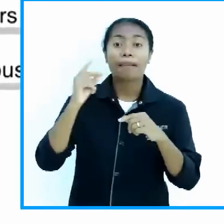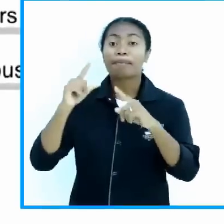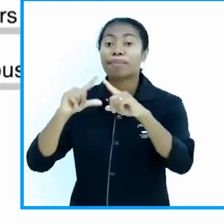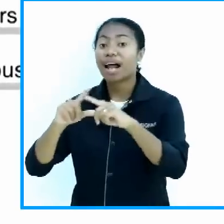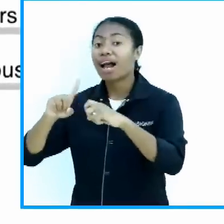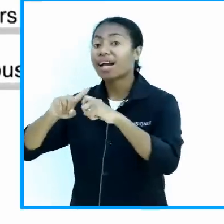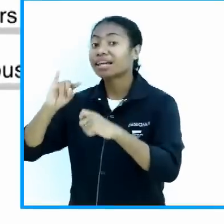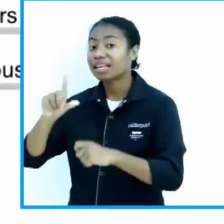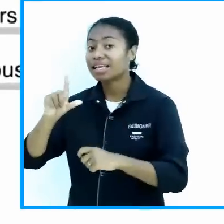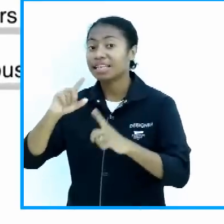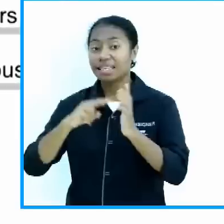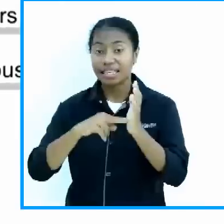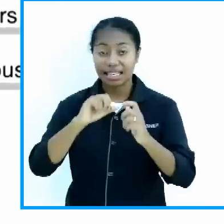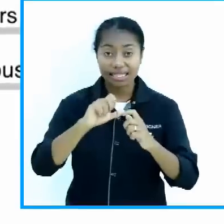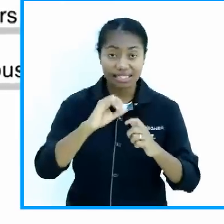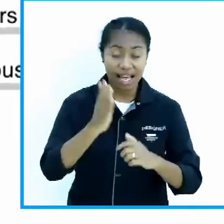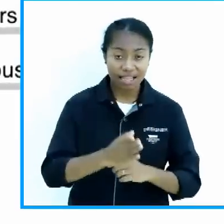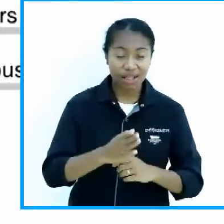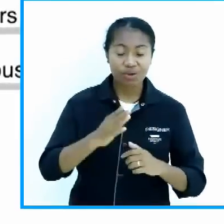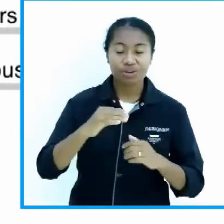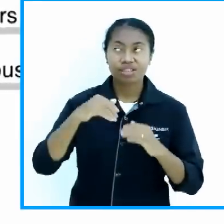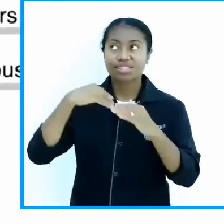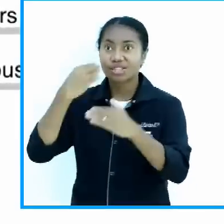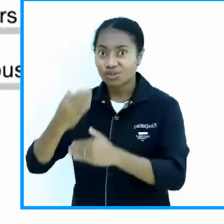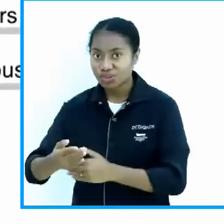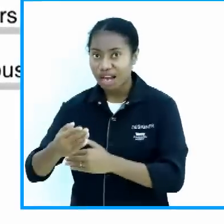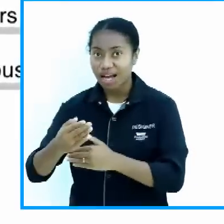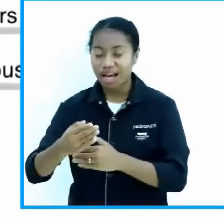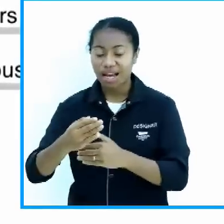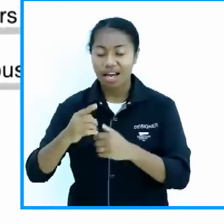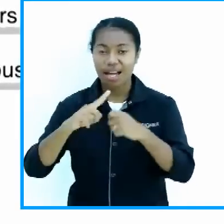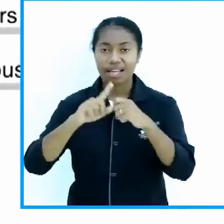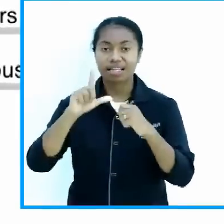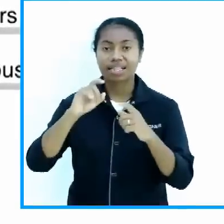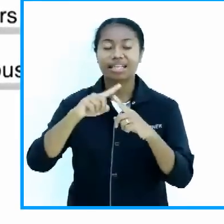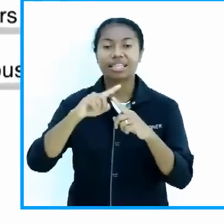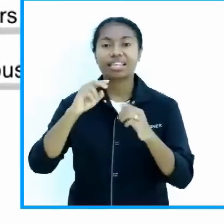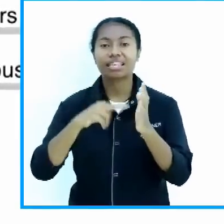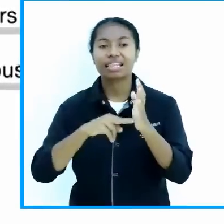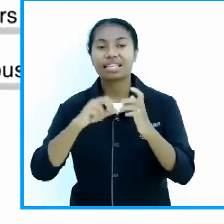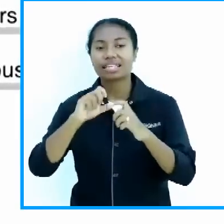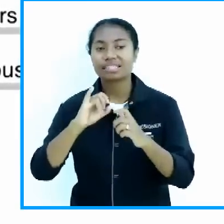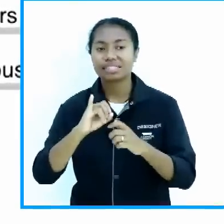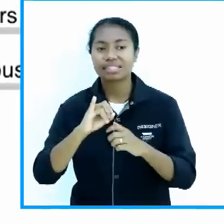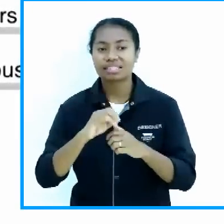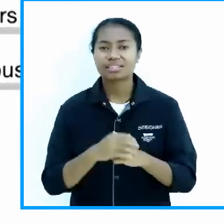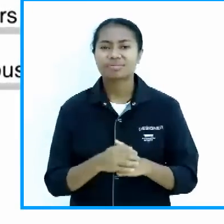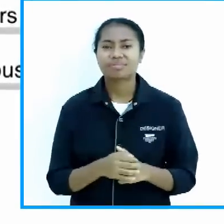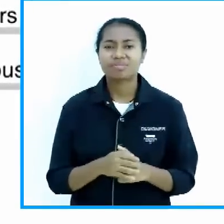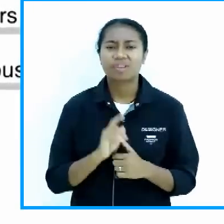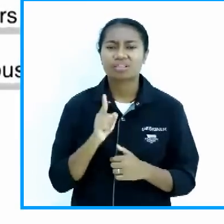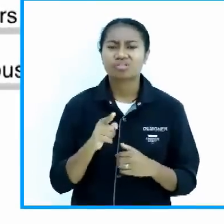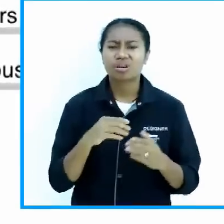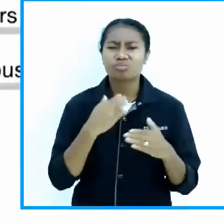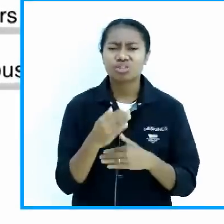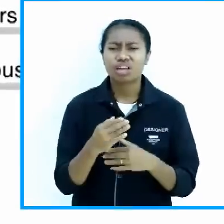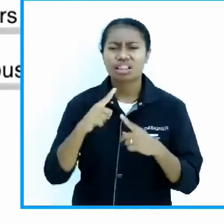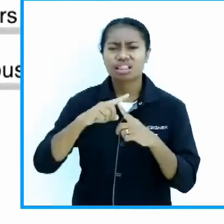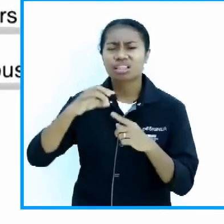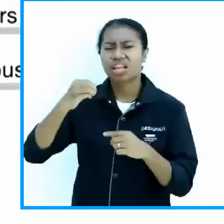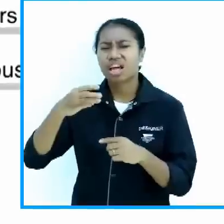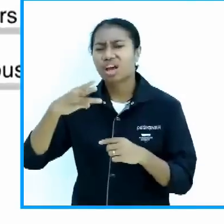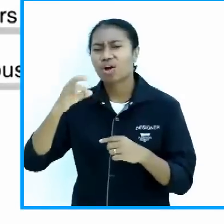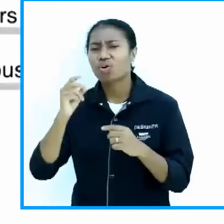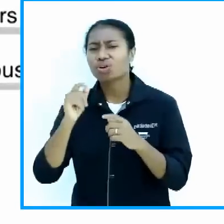dan tahap uji klinis. Tahap praklinis itu yang teorinya dibahas oleh para ahli. Kemudian nanti dari teori itu yang tadi Pak Esa